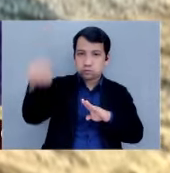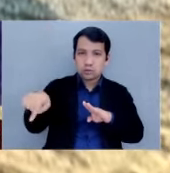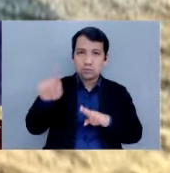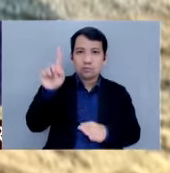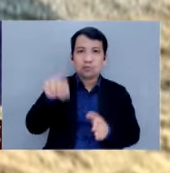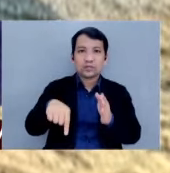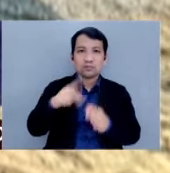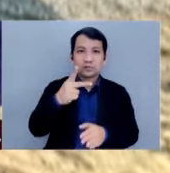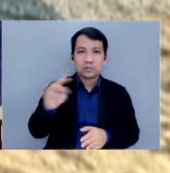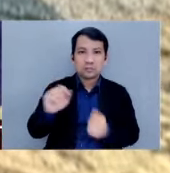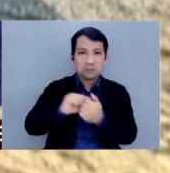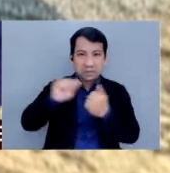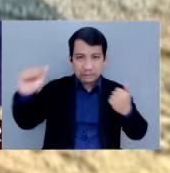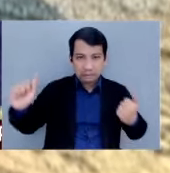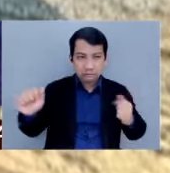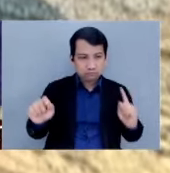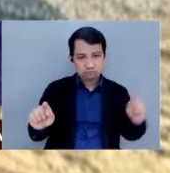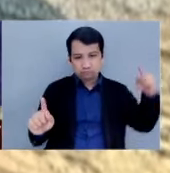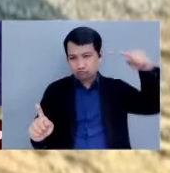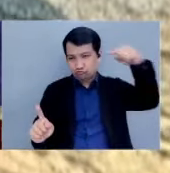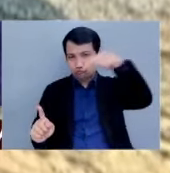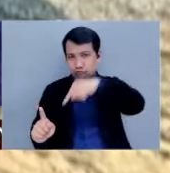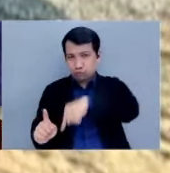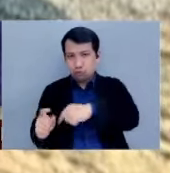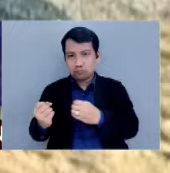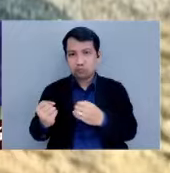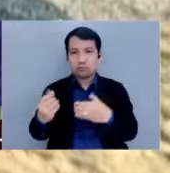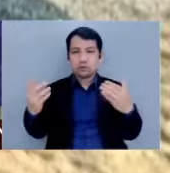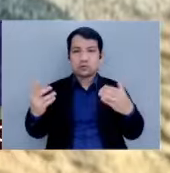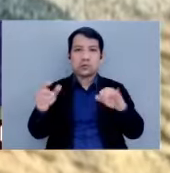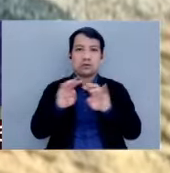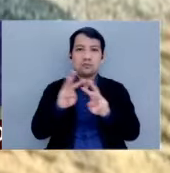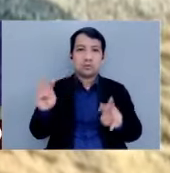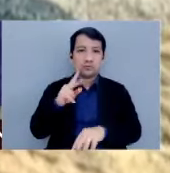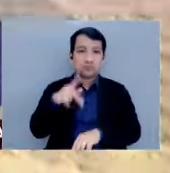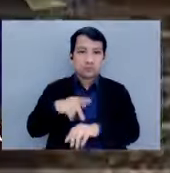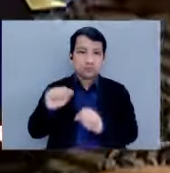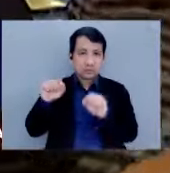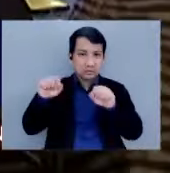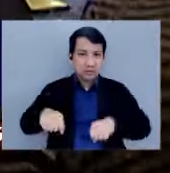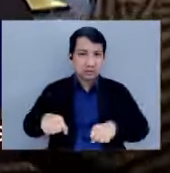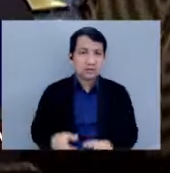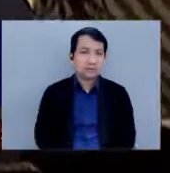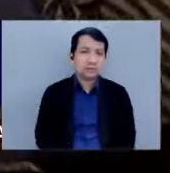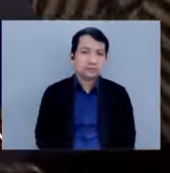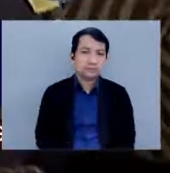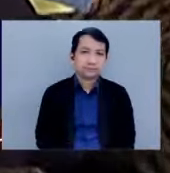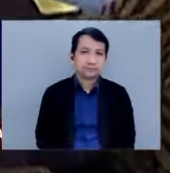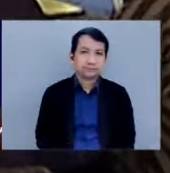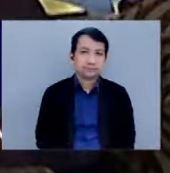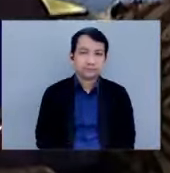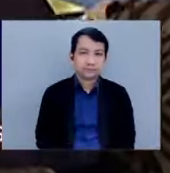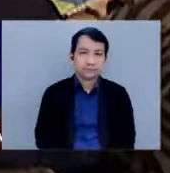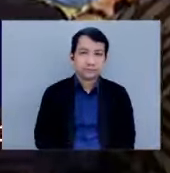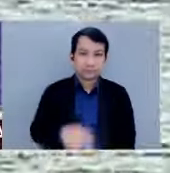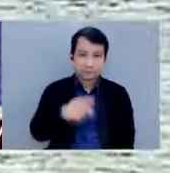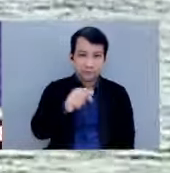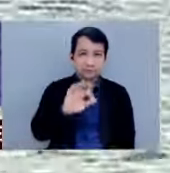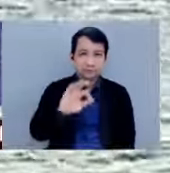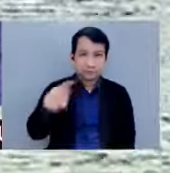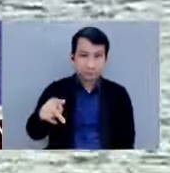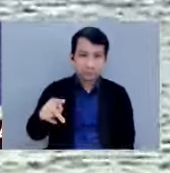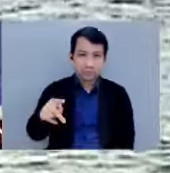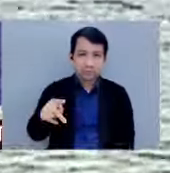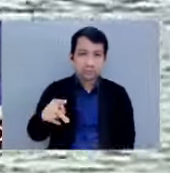layo. Maaabot ng missile ang mga pinag-aagawang teritoryo sa West Philippine Sea. Ayon naman sa Armed Forces of the Philippines,